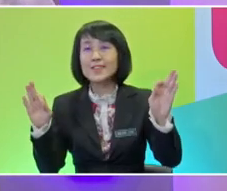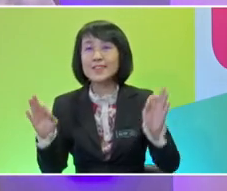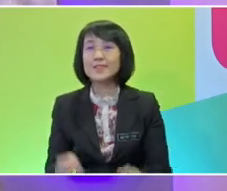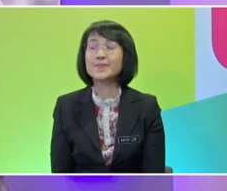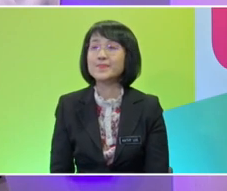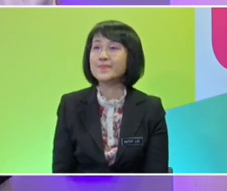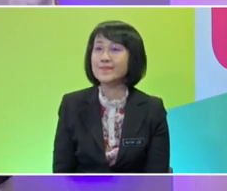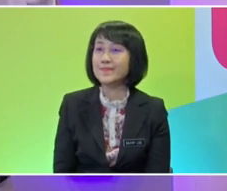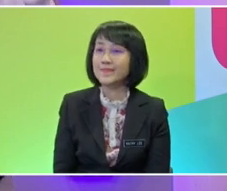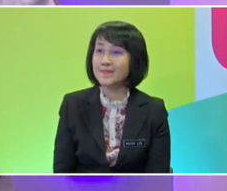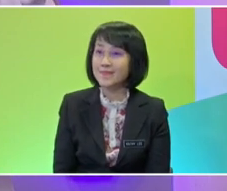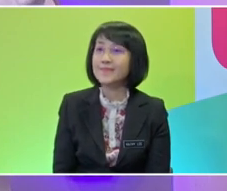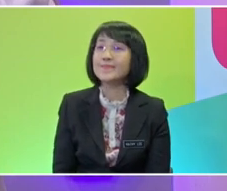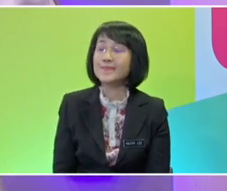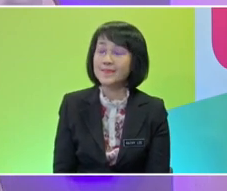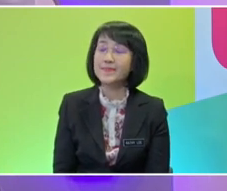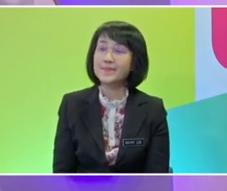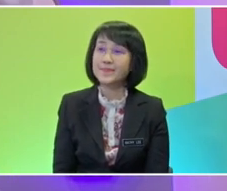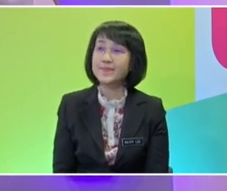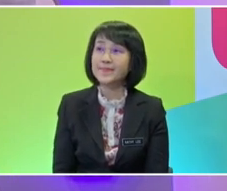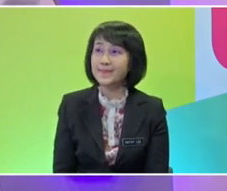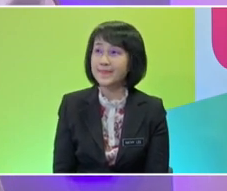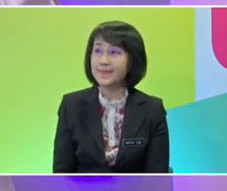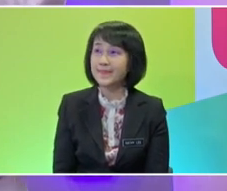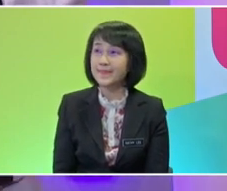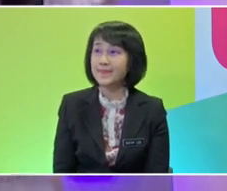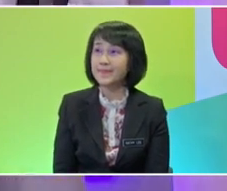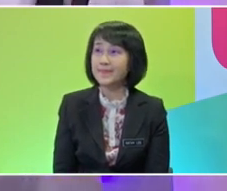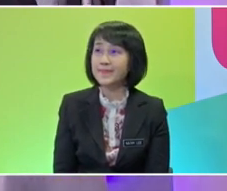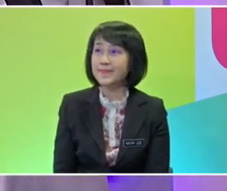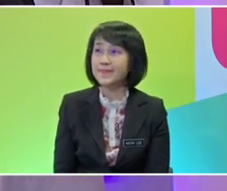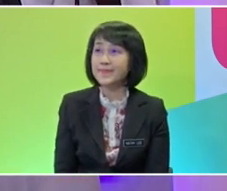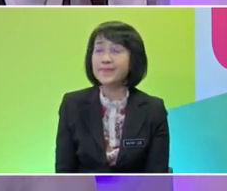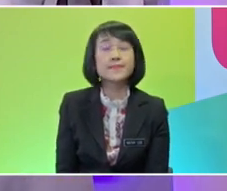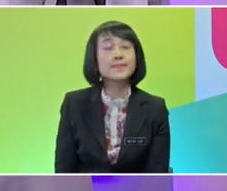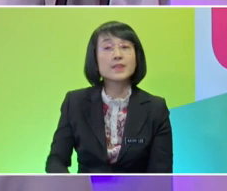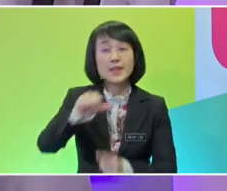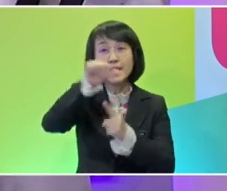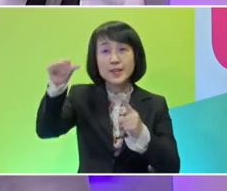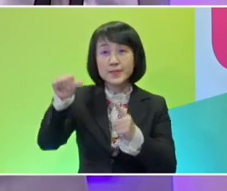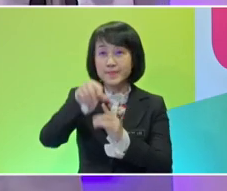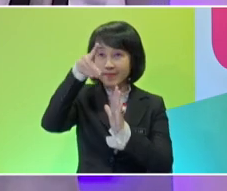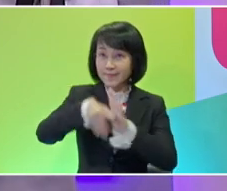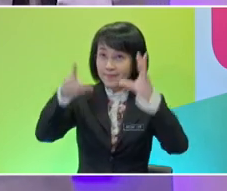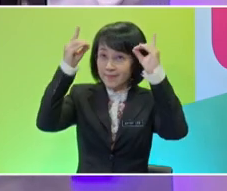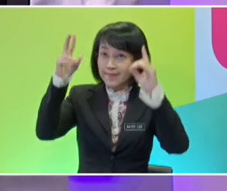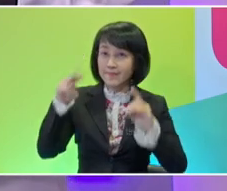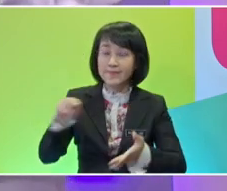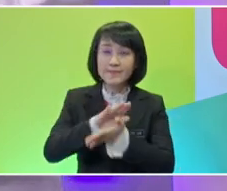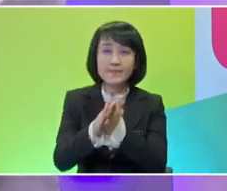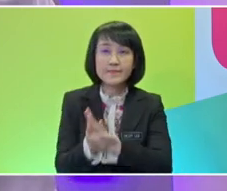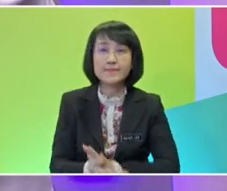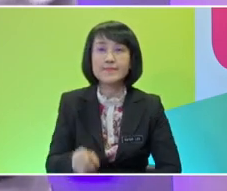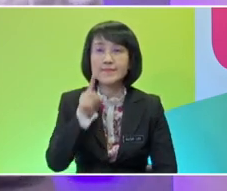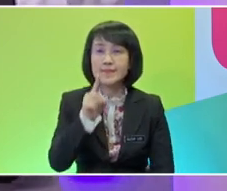tuh sampai macam itulah gambaran baik kalau begitu seterusnya jadi apabila pendidikan menjadi satu peranan